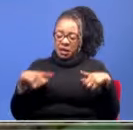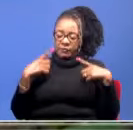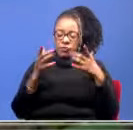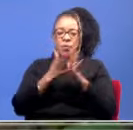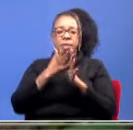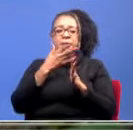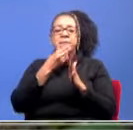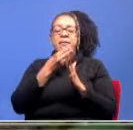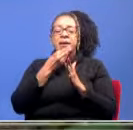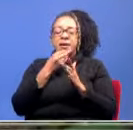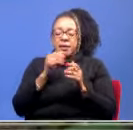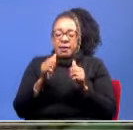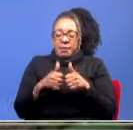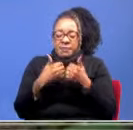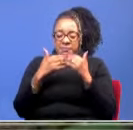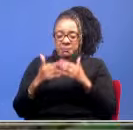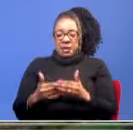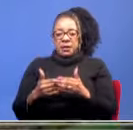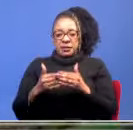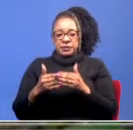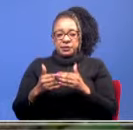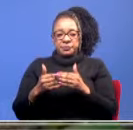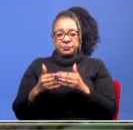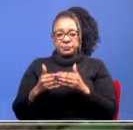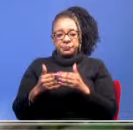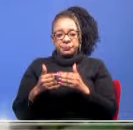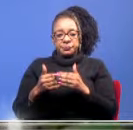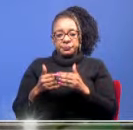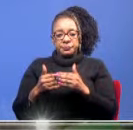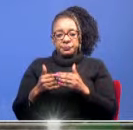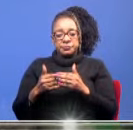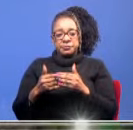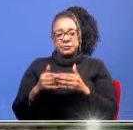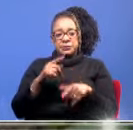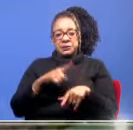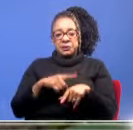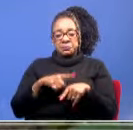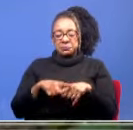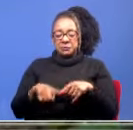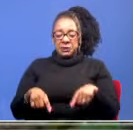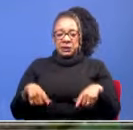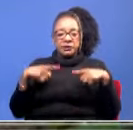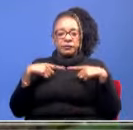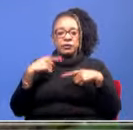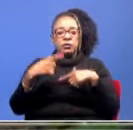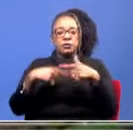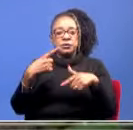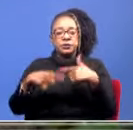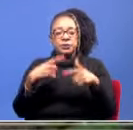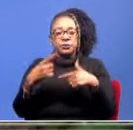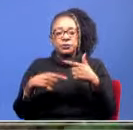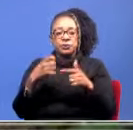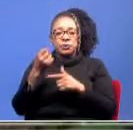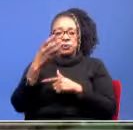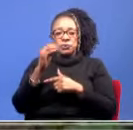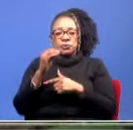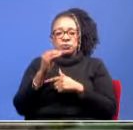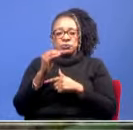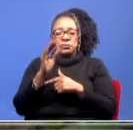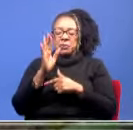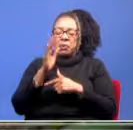nikashika ujauzito bahati mbaya. Kwa shika naye vile, kawa sasa pale pao pana